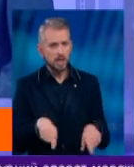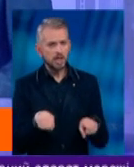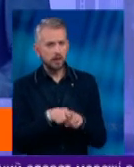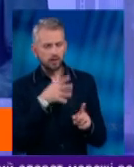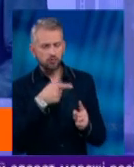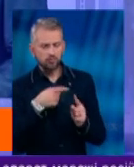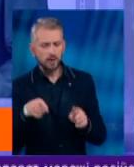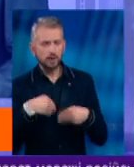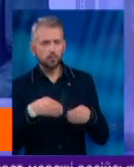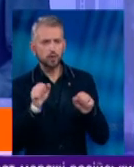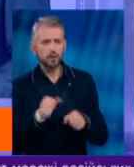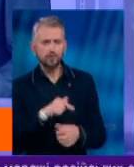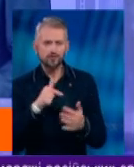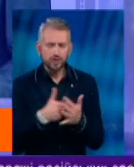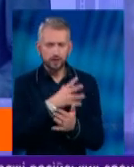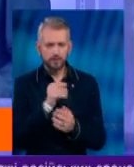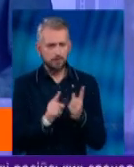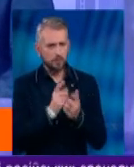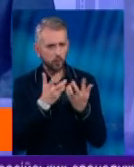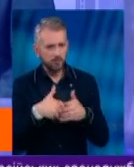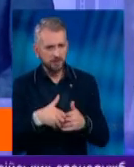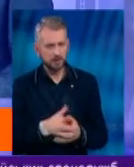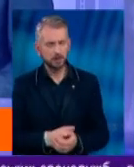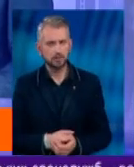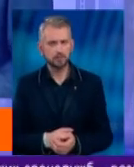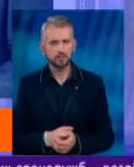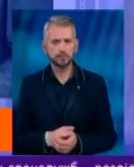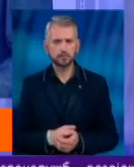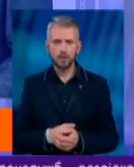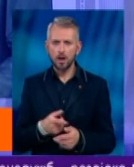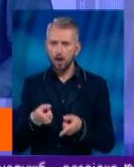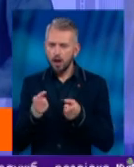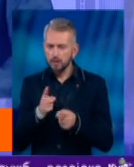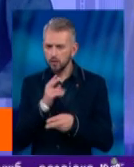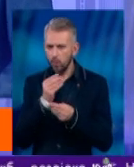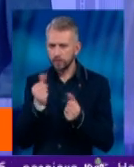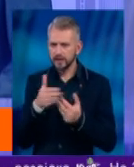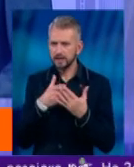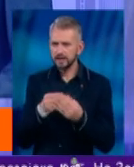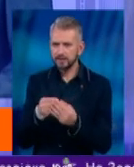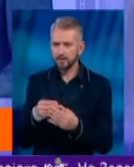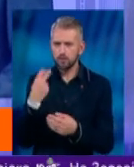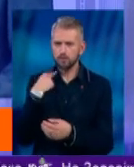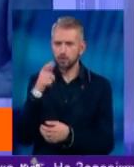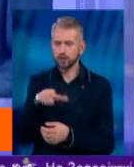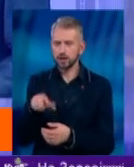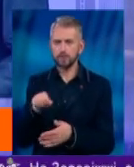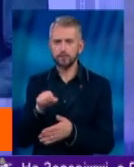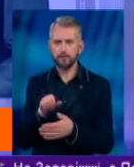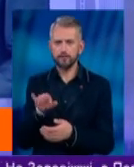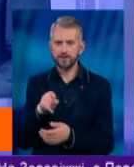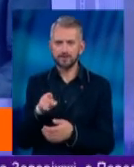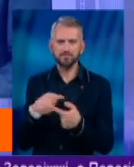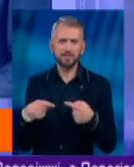який дає можливість ще раз все переосмислити. А чи дійсно зникне ось цей тиск на боржників, так, від